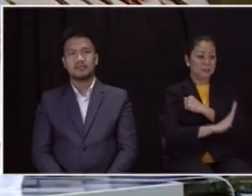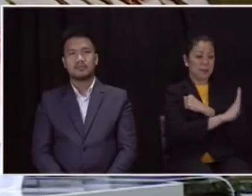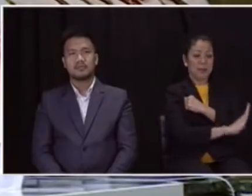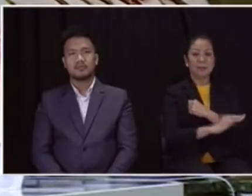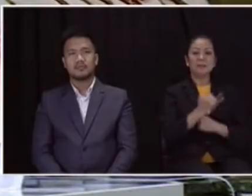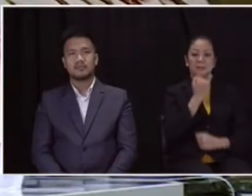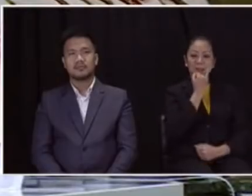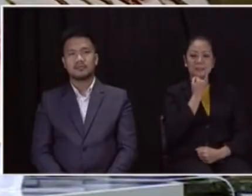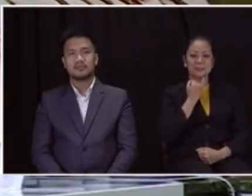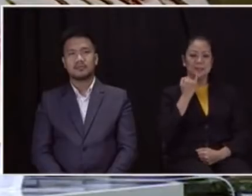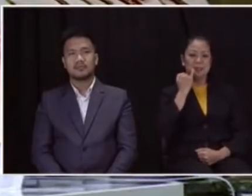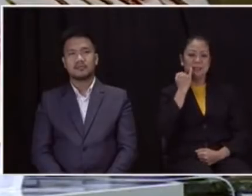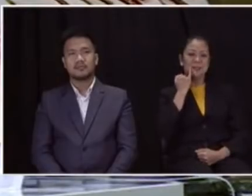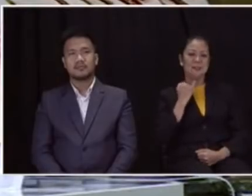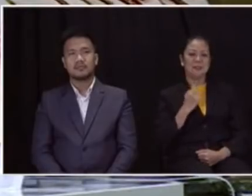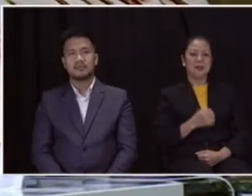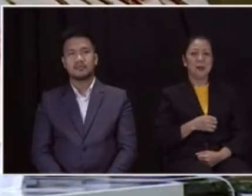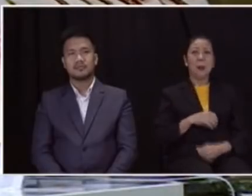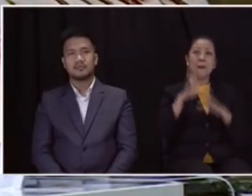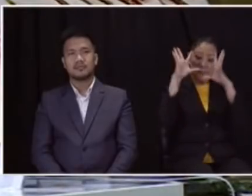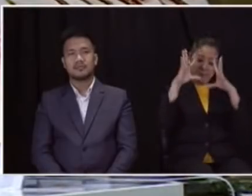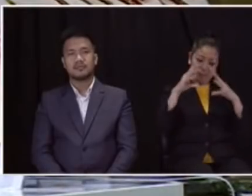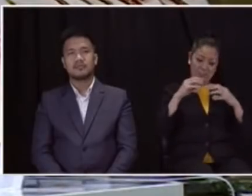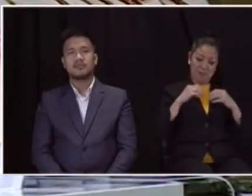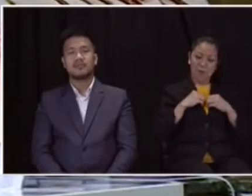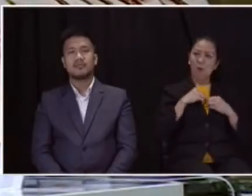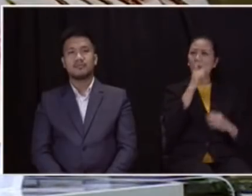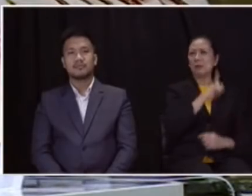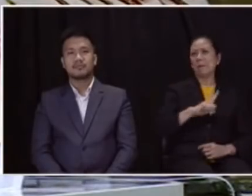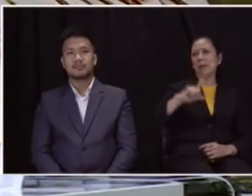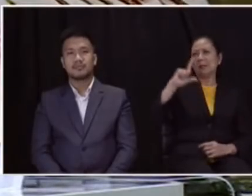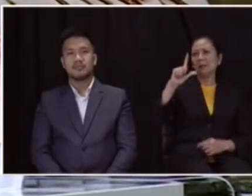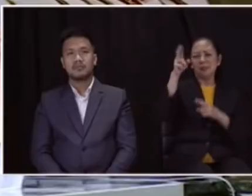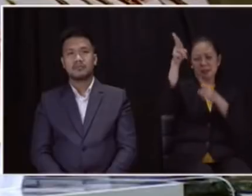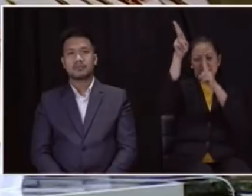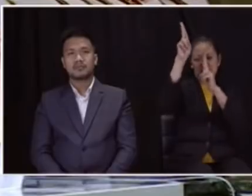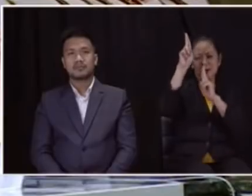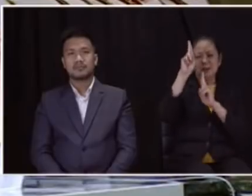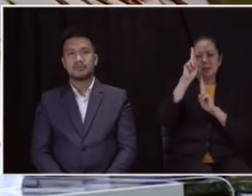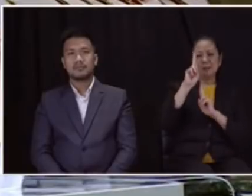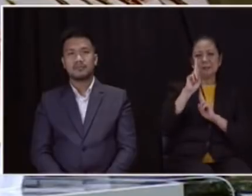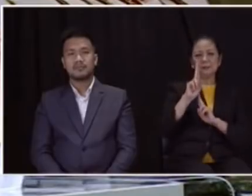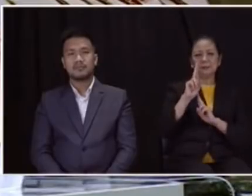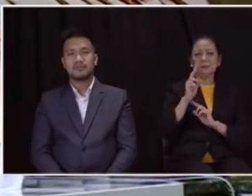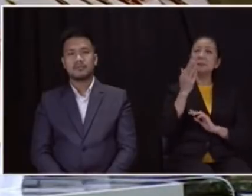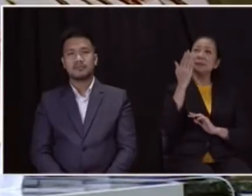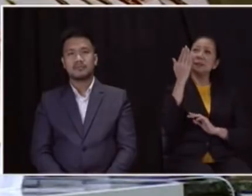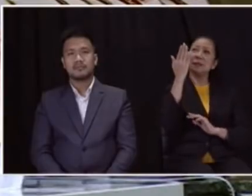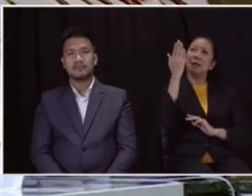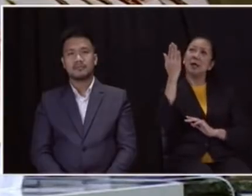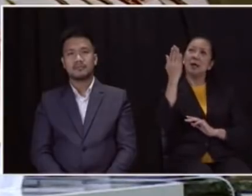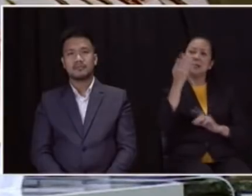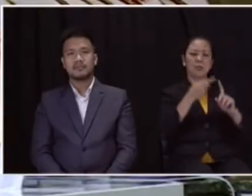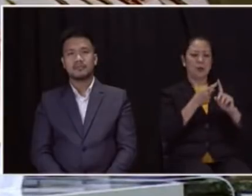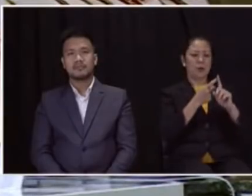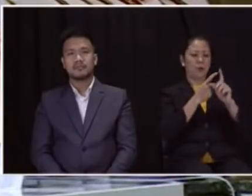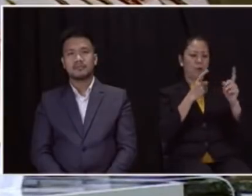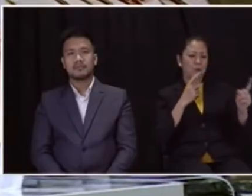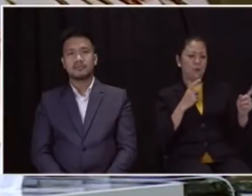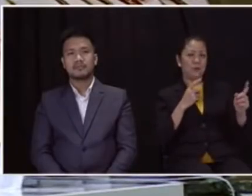Israel. Binigyan ako ng Panginoon ng karangalan. Sa kanya nagbubuhat ang